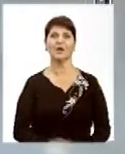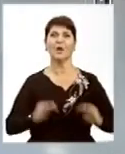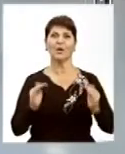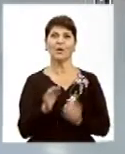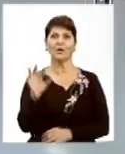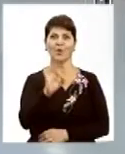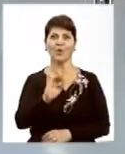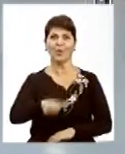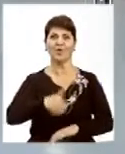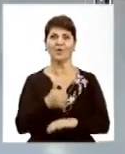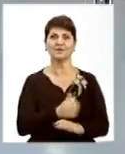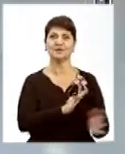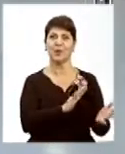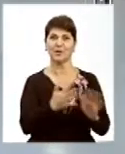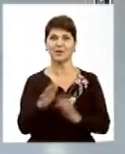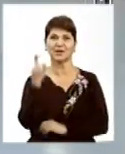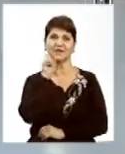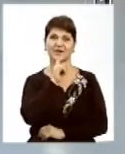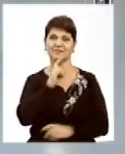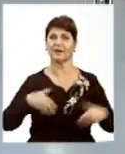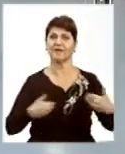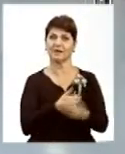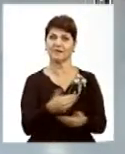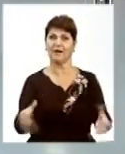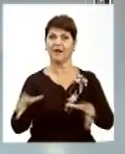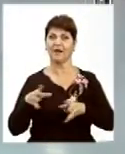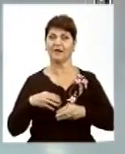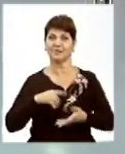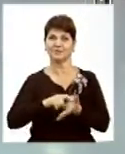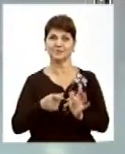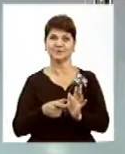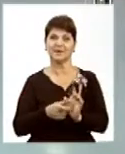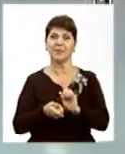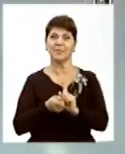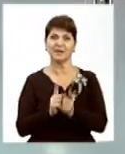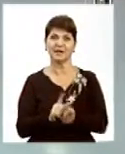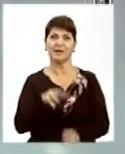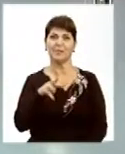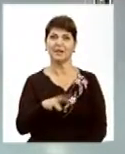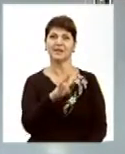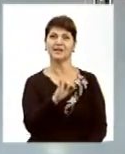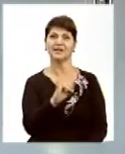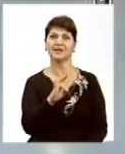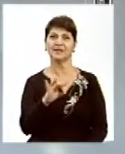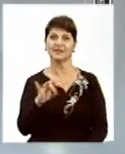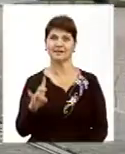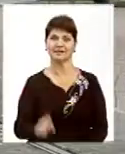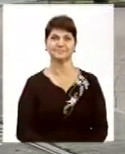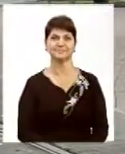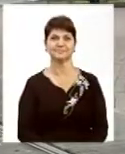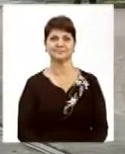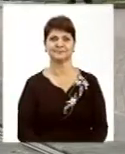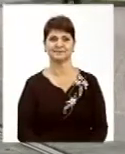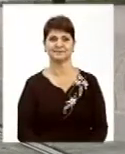Коротко про найголовніші події Вінниччини. Вітаю! Разом зі мною у студії працює сурдоперекладач Марина Нікітіна.